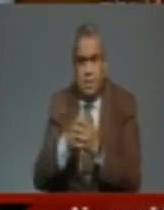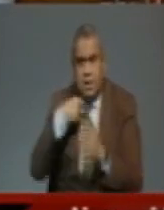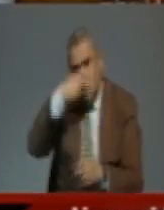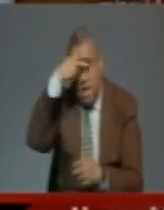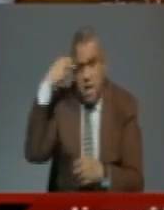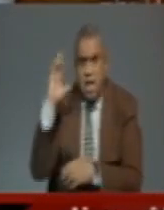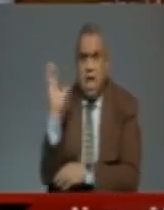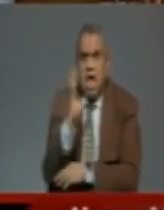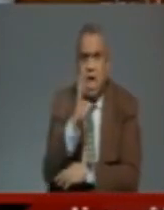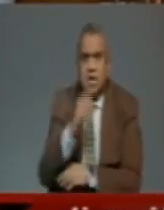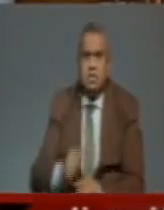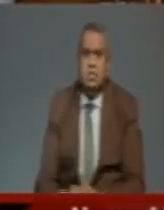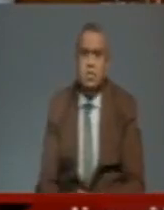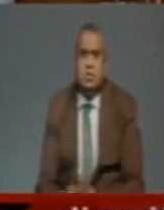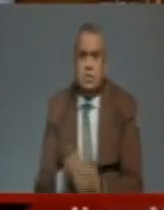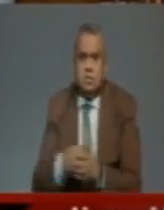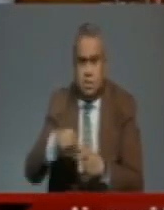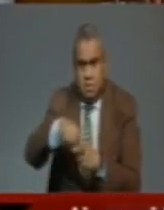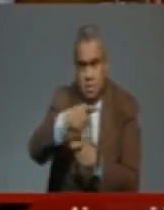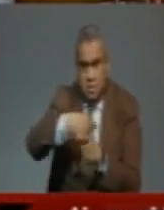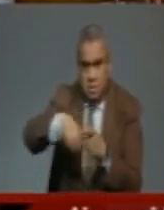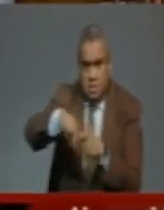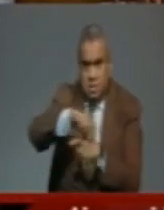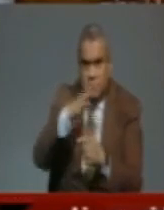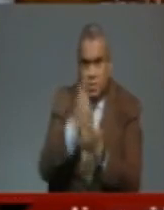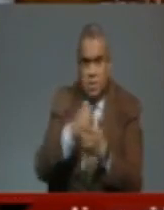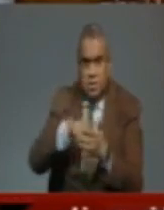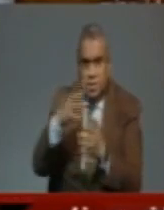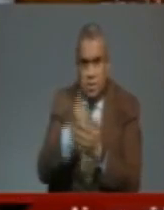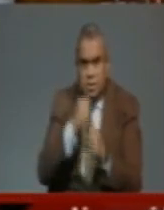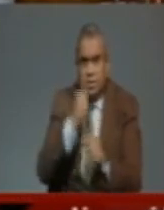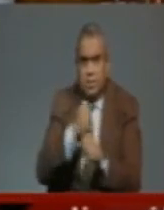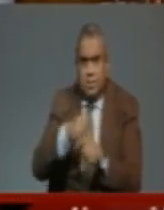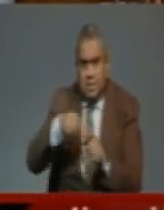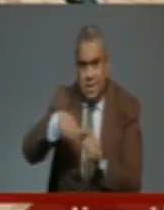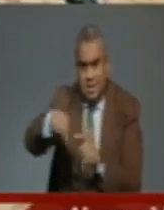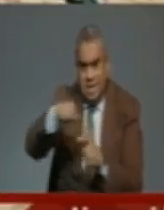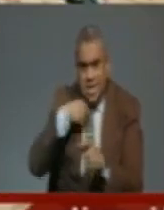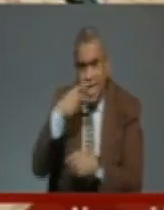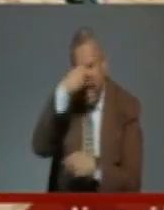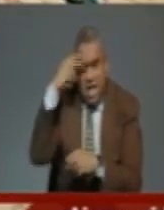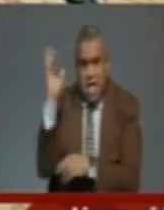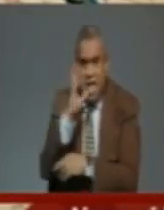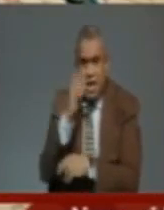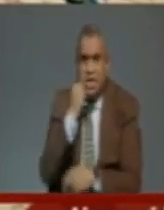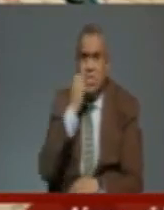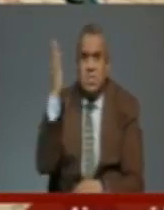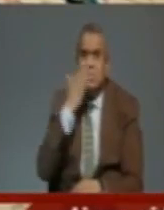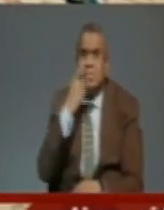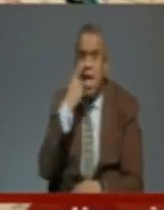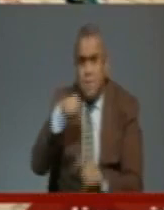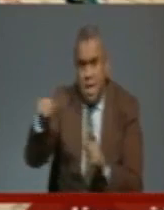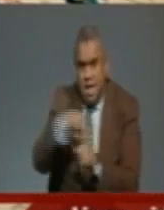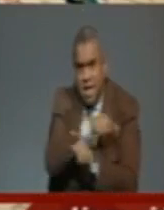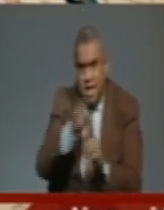معلش. هنا يا فندم احنا قصدنا واحنا بنخطط هنا ان الخط ما يخدمش فقط من العريش الى طابه فقط وخلاص، لا ده احنا فندم